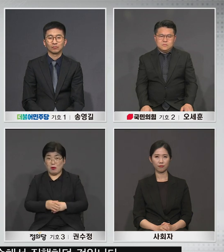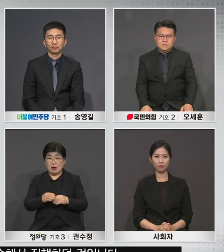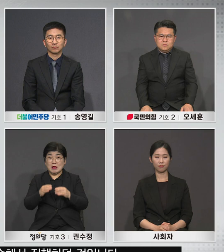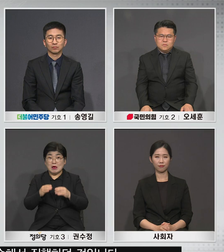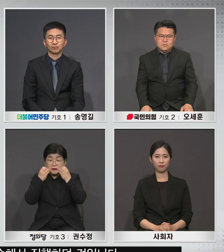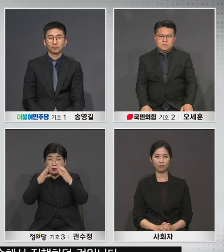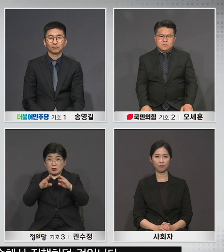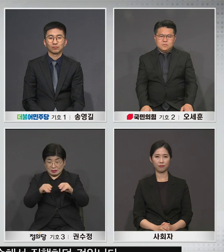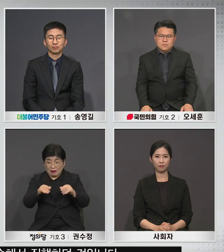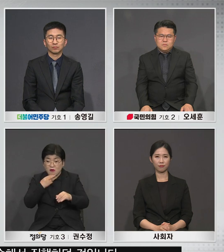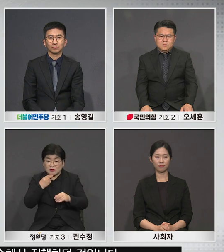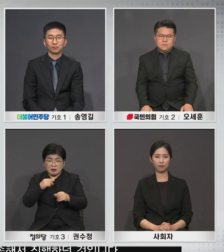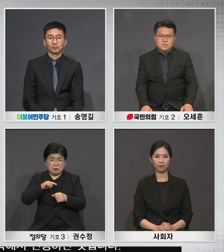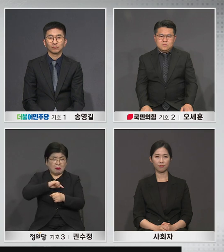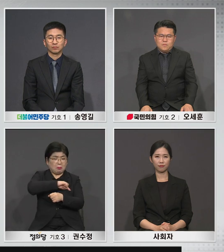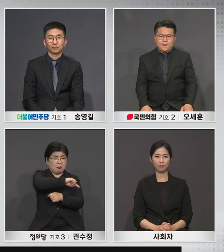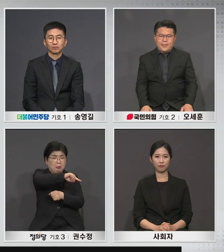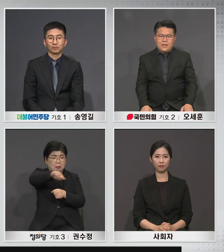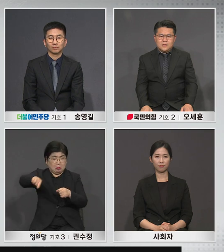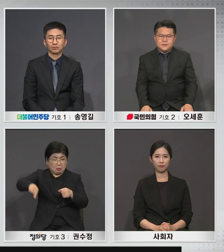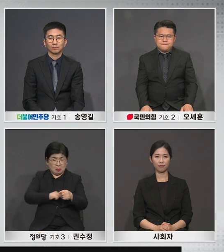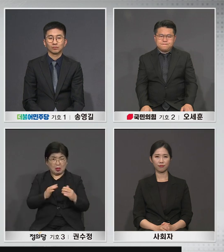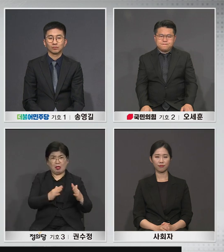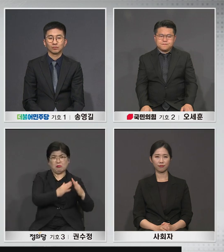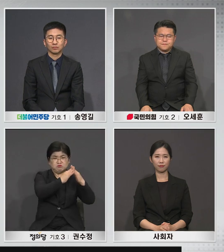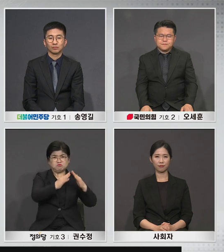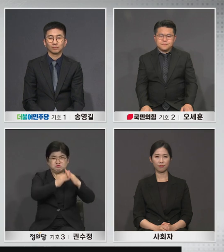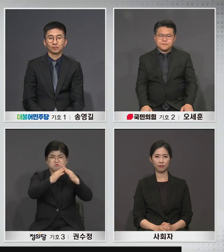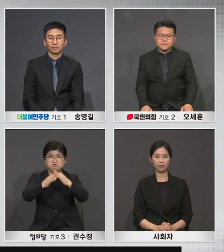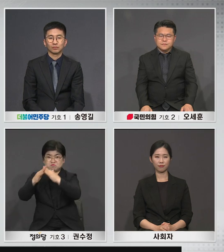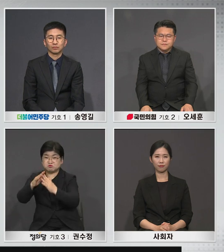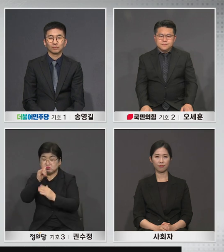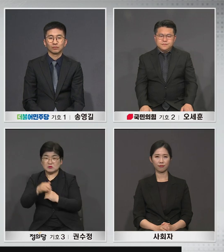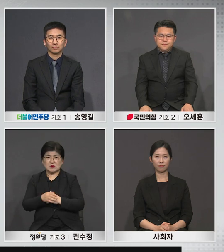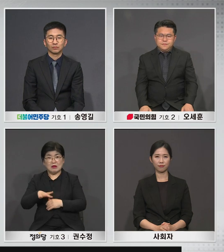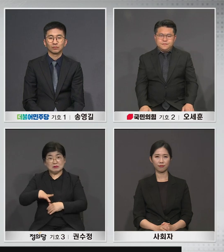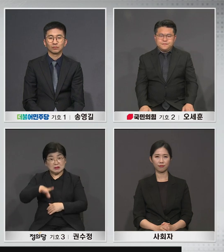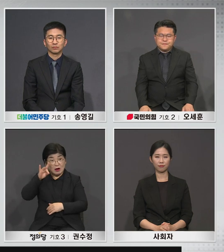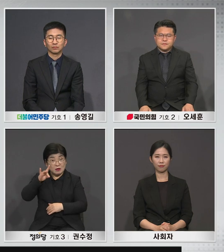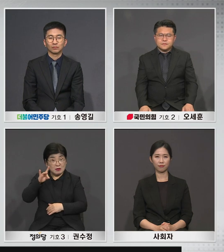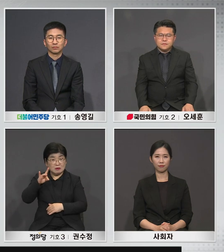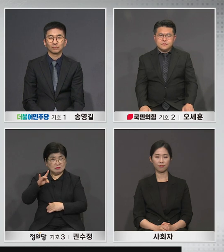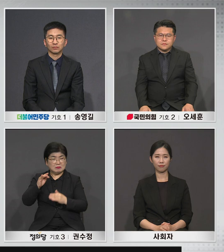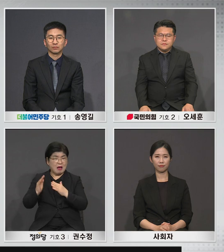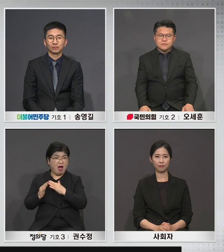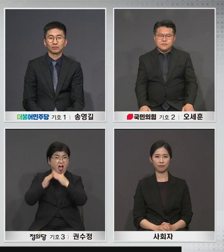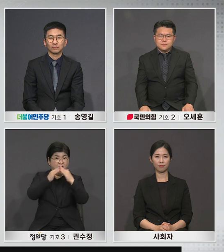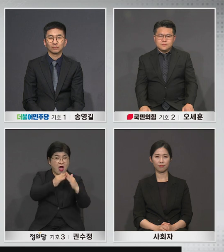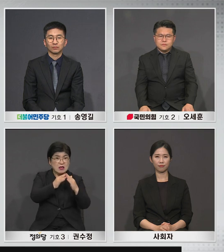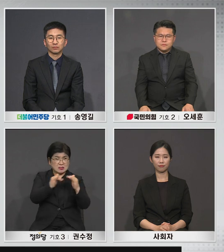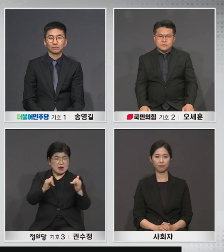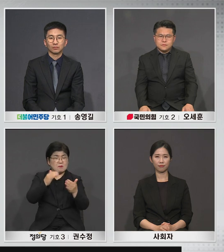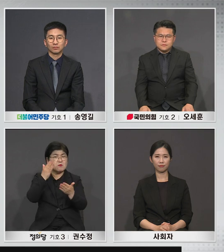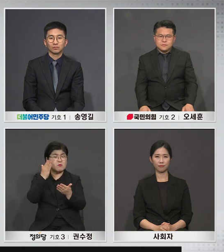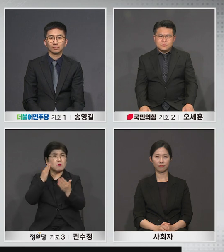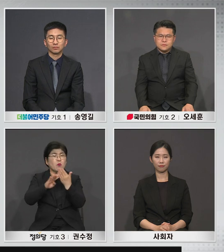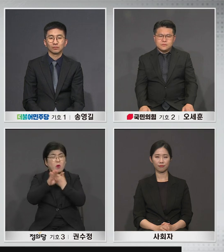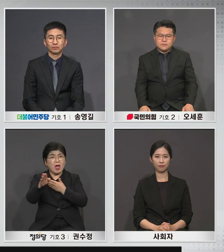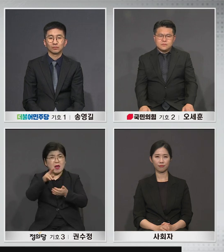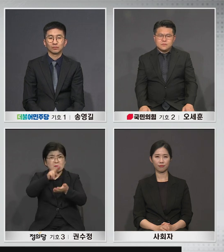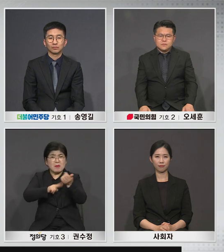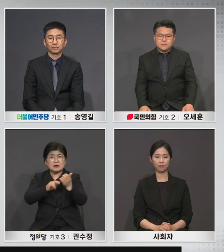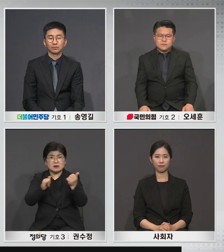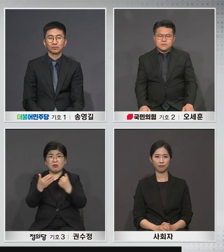없기 때문에 외곽에만 지어왔습니다. 아까 그 문제 지적했습니다. 그리고 또한 처음에 들어갔던 사람 말고 이후에 팔고 나오는 사람에게 대해서는